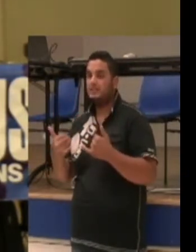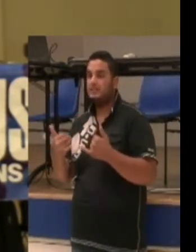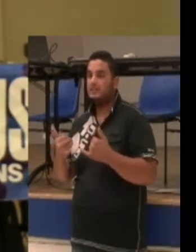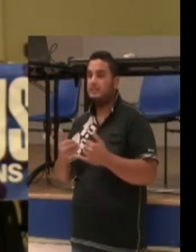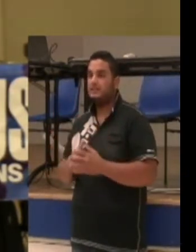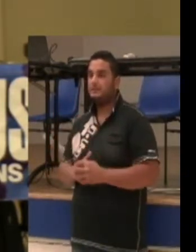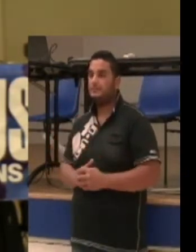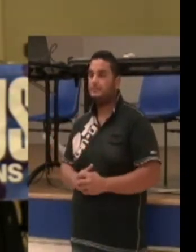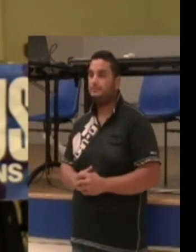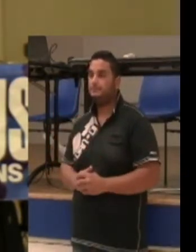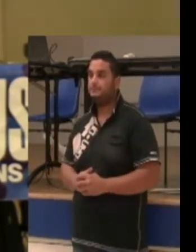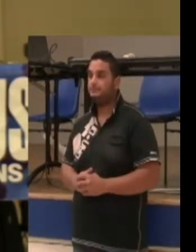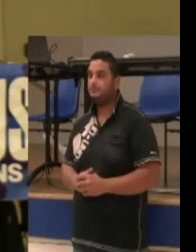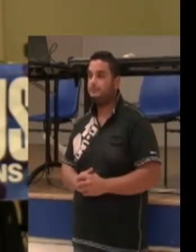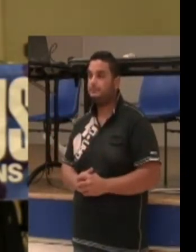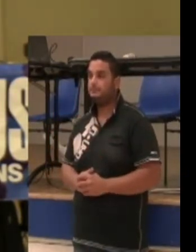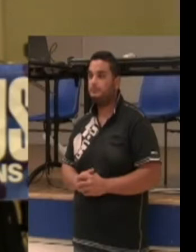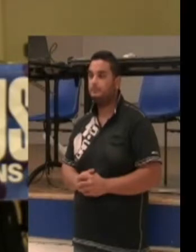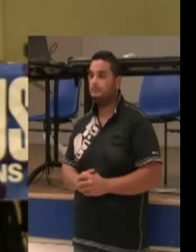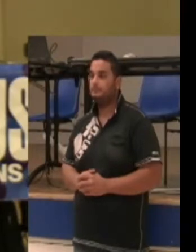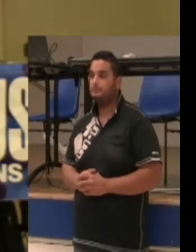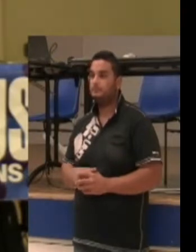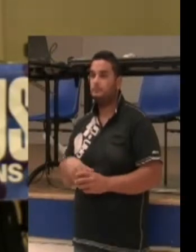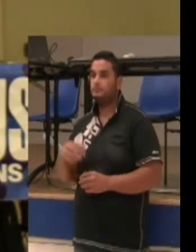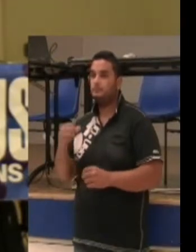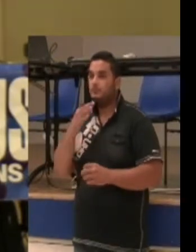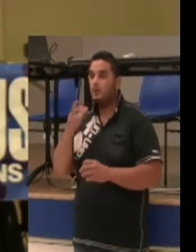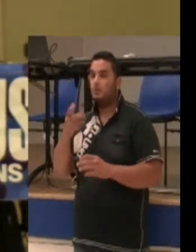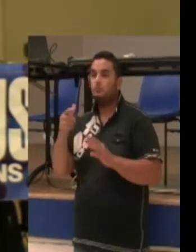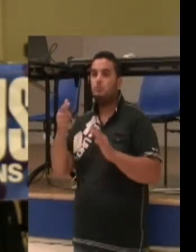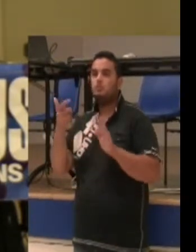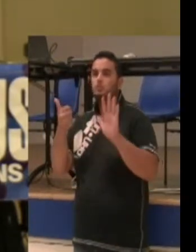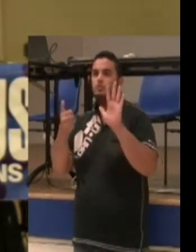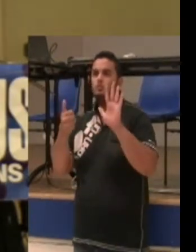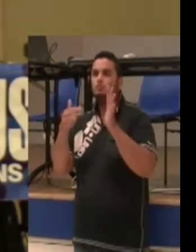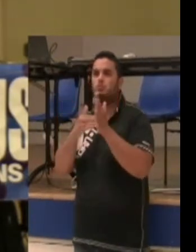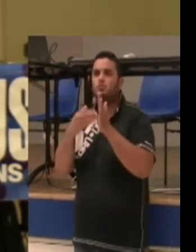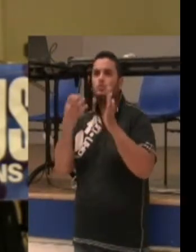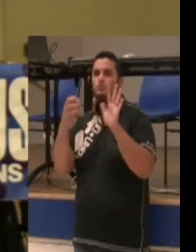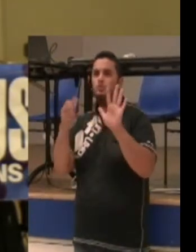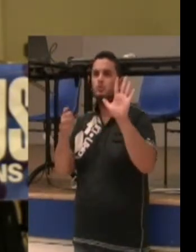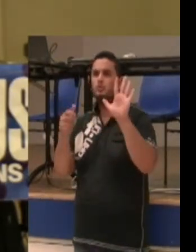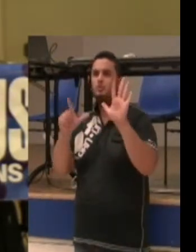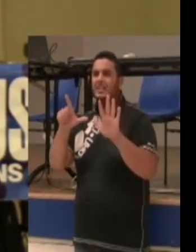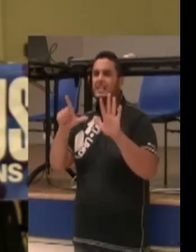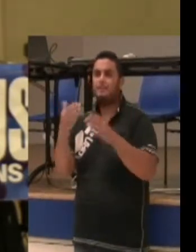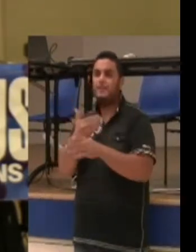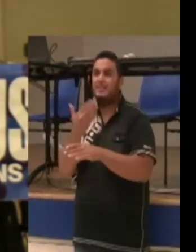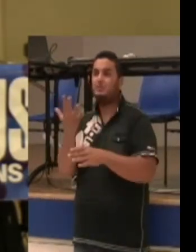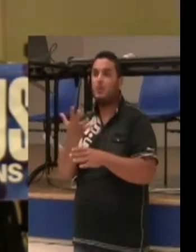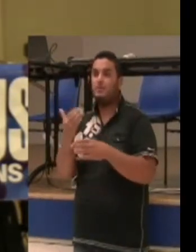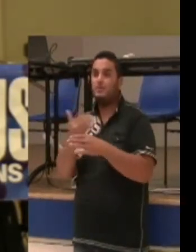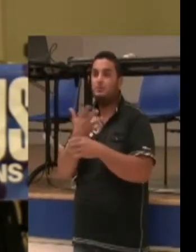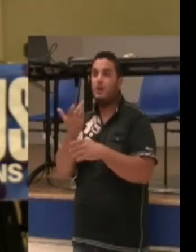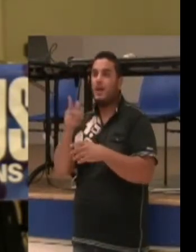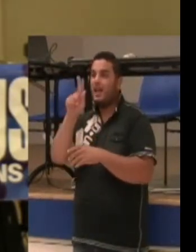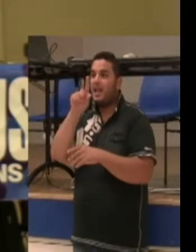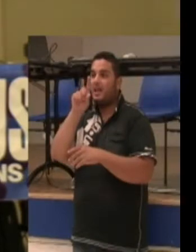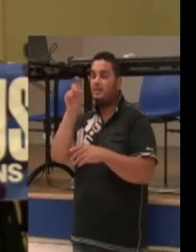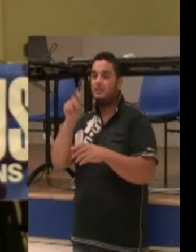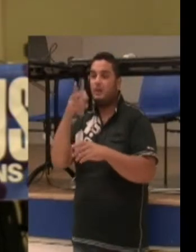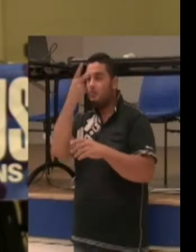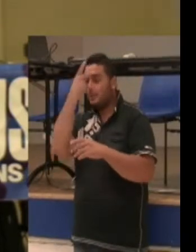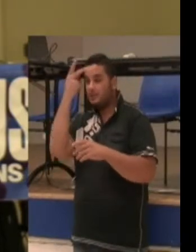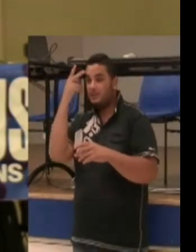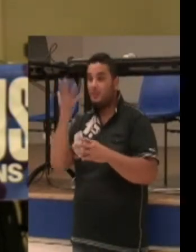férus d'histoire, qui nous disait en 67, je ne sais pas si vous savez ce qui s'est passé en 67, l'État hébreu